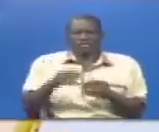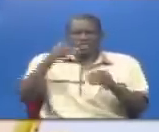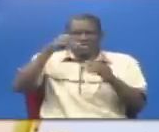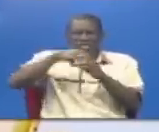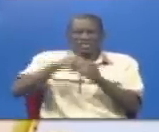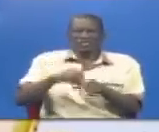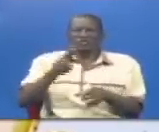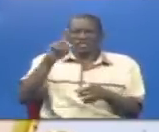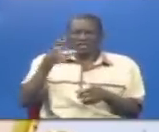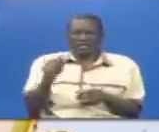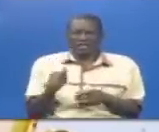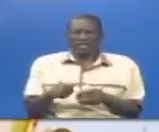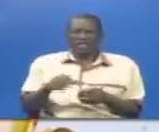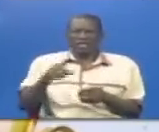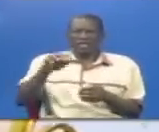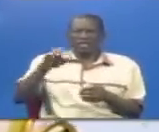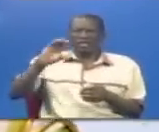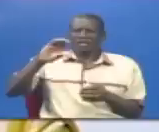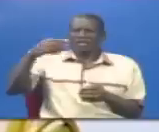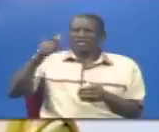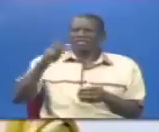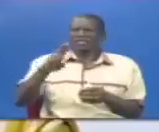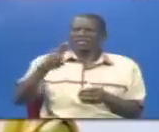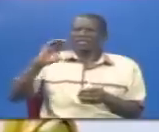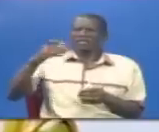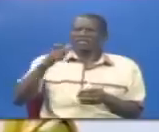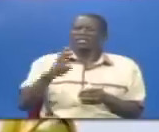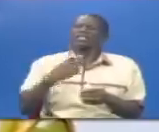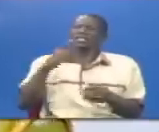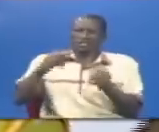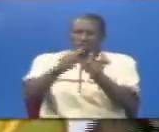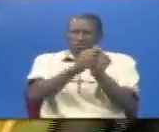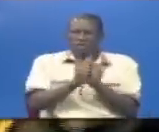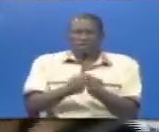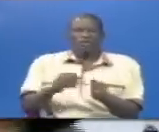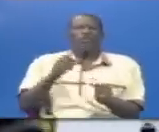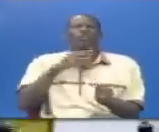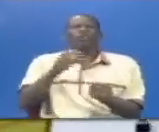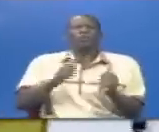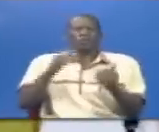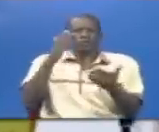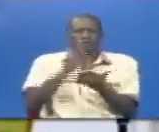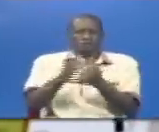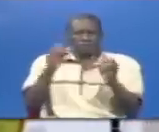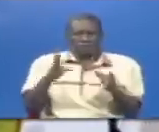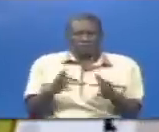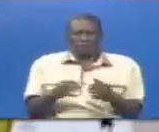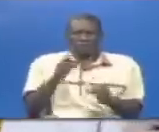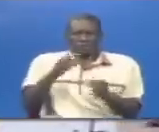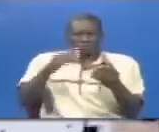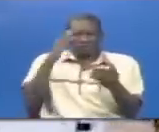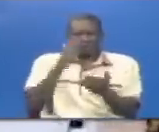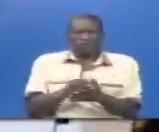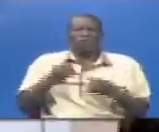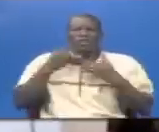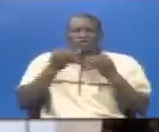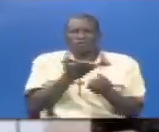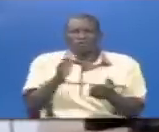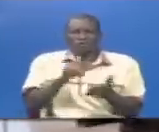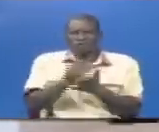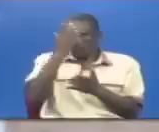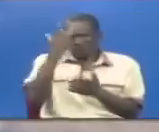ya UDA, Davis Chirchir, wakisema yuko naye, madai ambayo hajathibitishwa. Yakithibitishwa tutakueleza, na